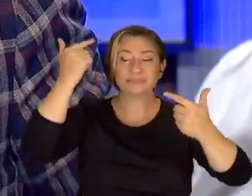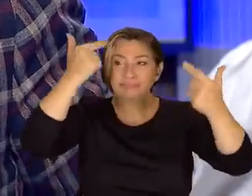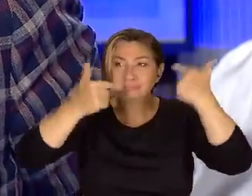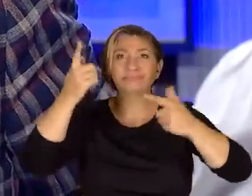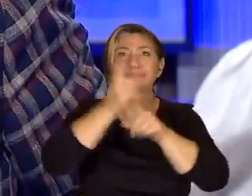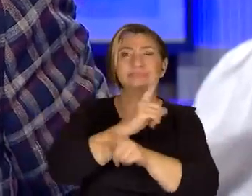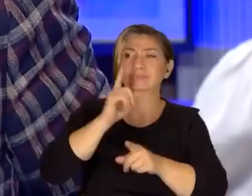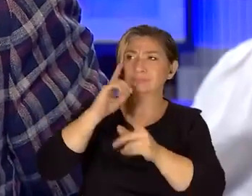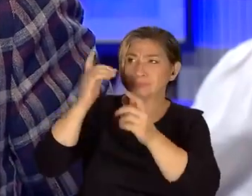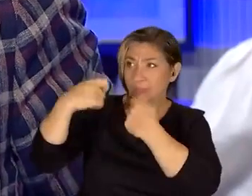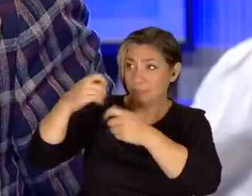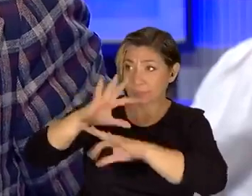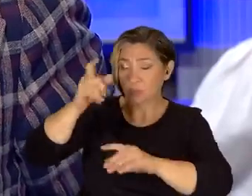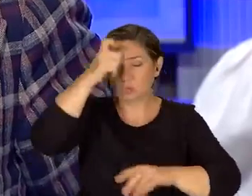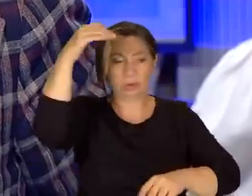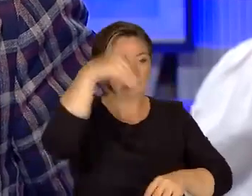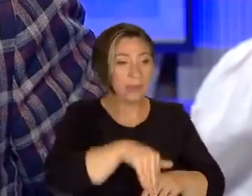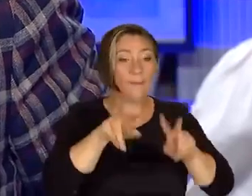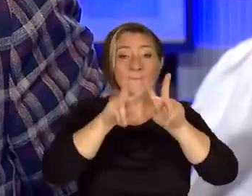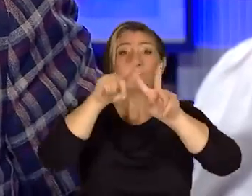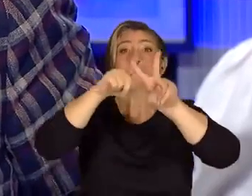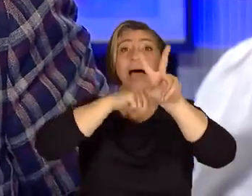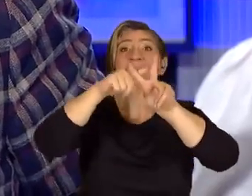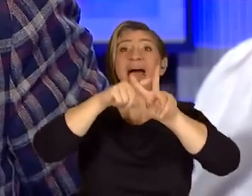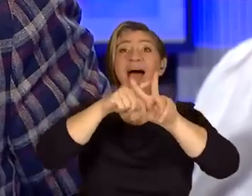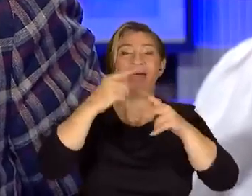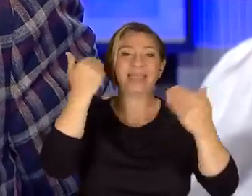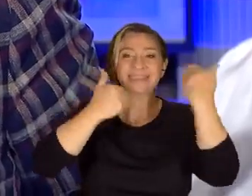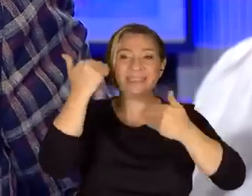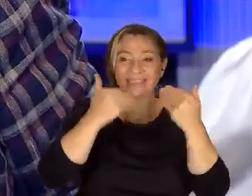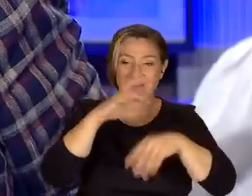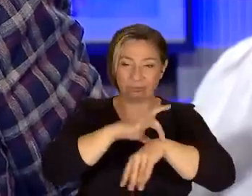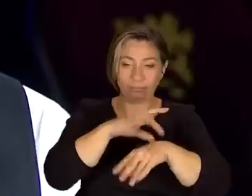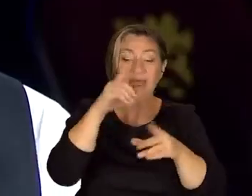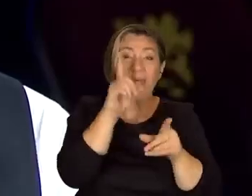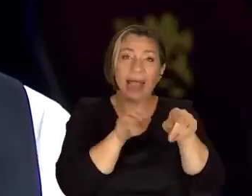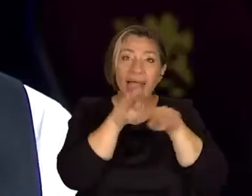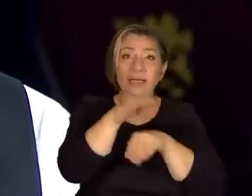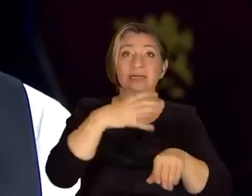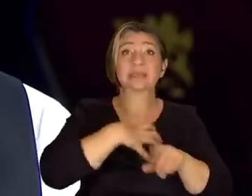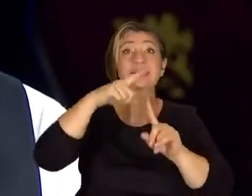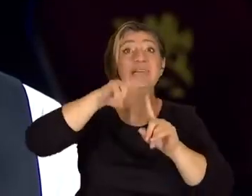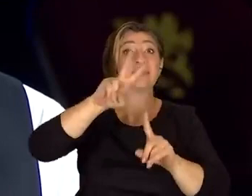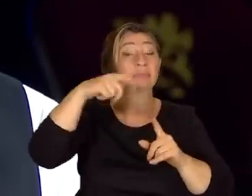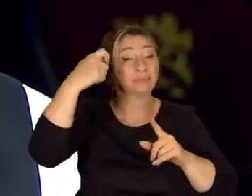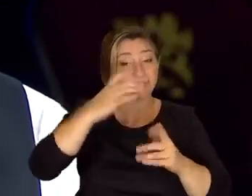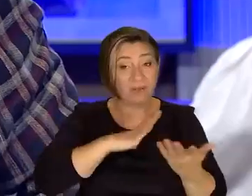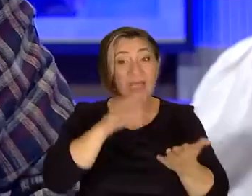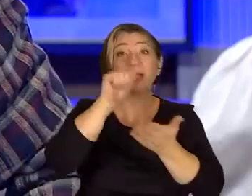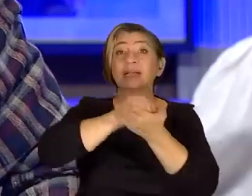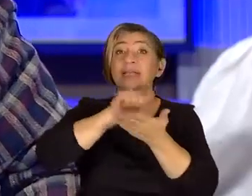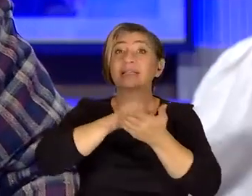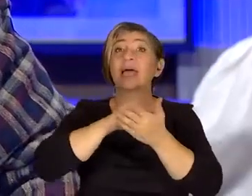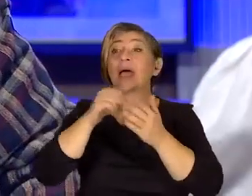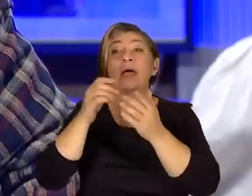bulunuyor. Türkiye'ye dönüyor sonra ve Maya estetiğin ilk adımlarını atıyor. Kendi alanında televizyon programları var, gazetede